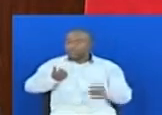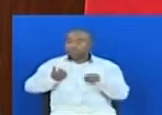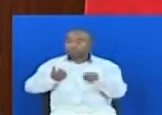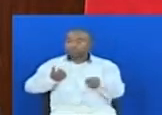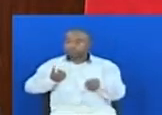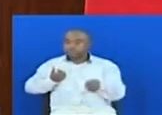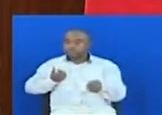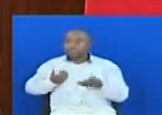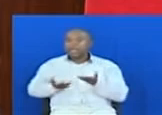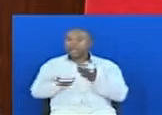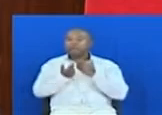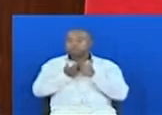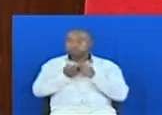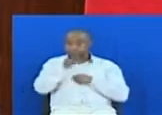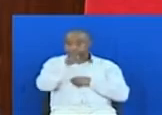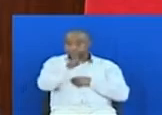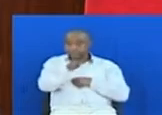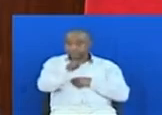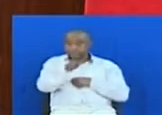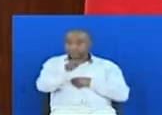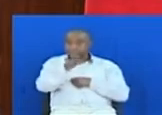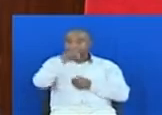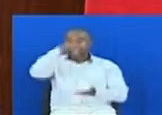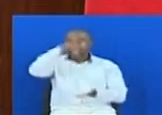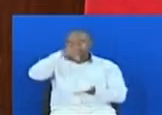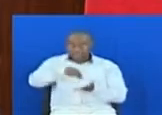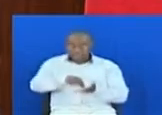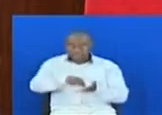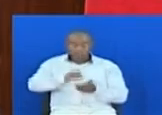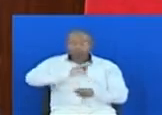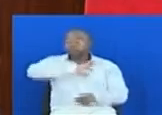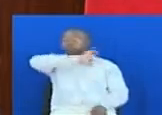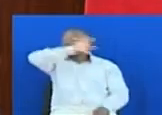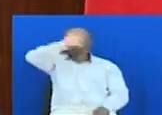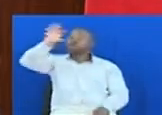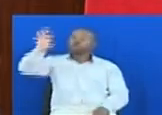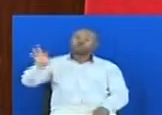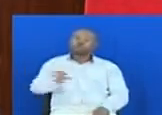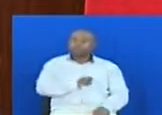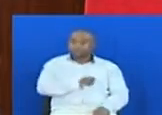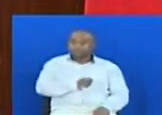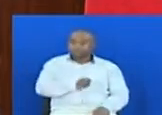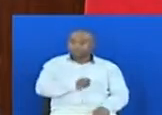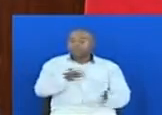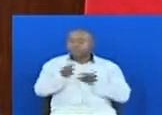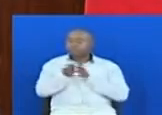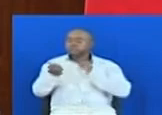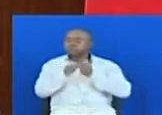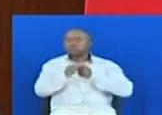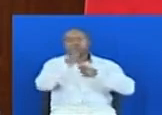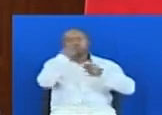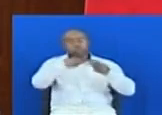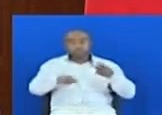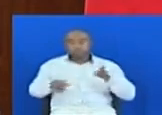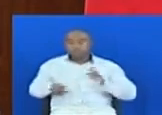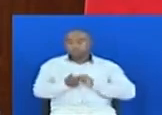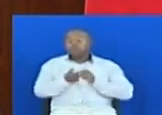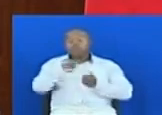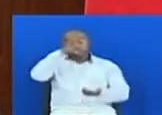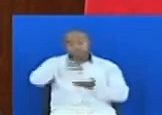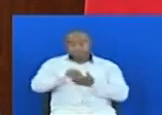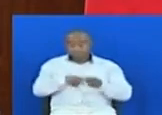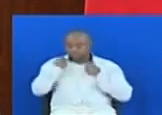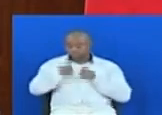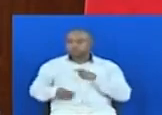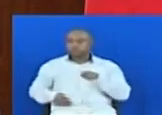alikuwa amesimama despite all odds, yani pamoja na changamoto lakini alisimama